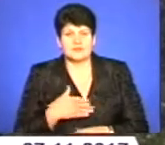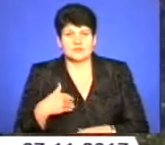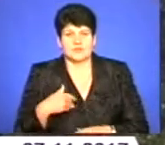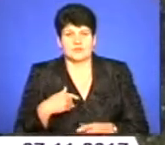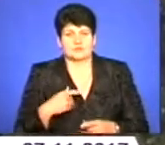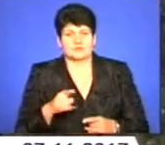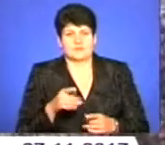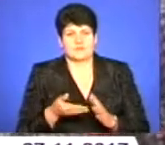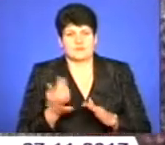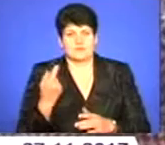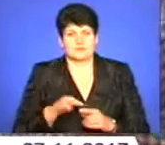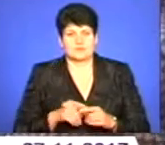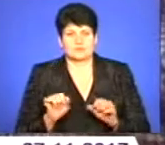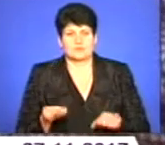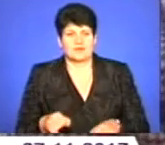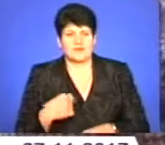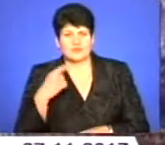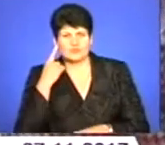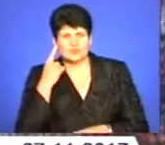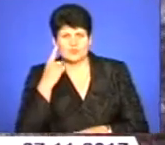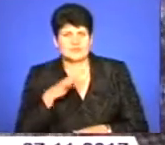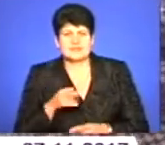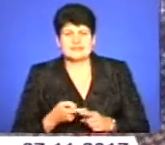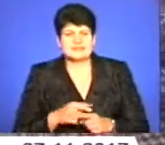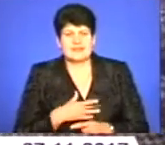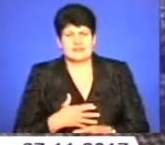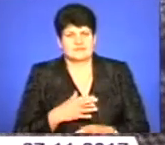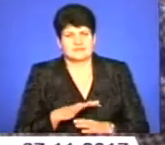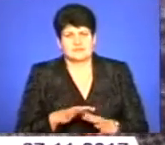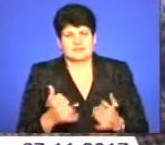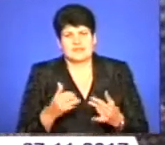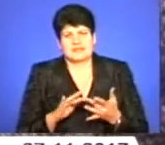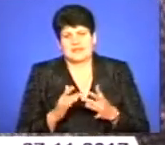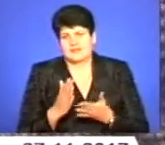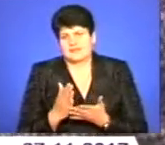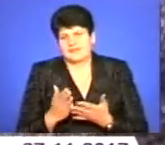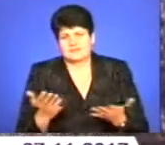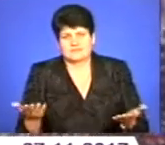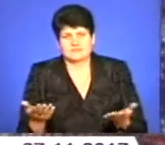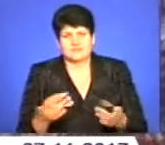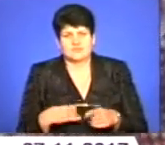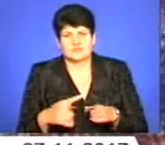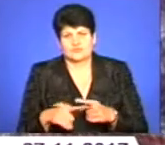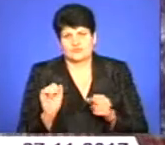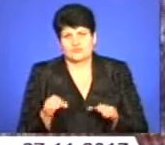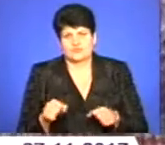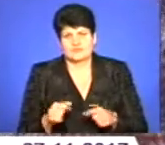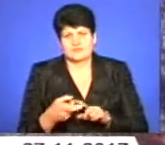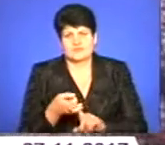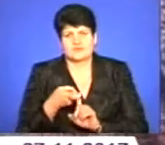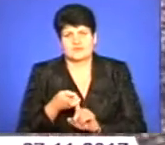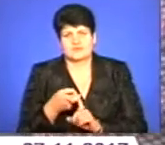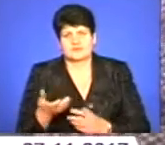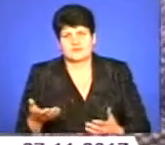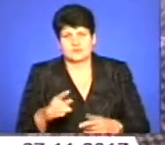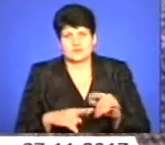цієї можливості. Думаю, не дуже актуально, так і зараз поширений інтернет, то швидше можна зв'язатися